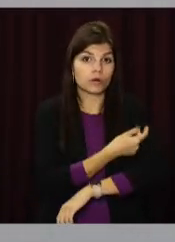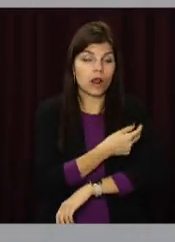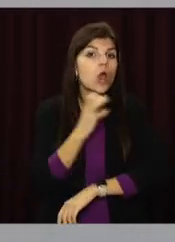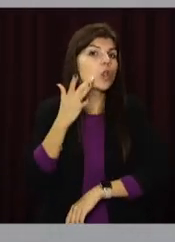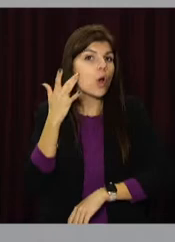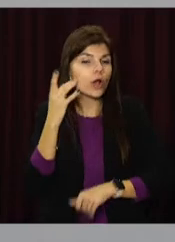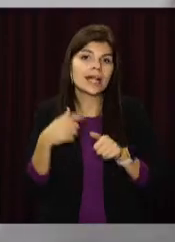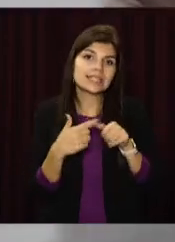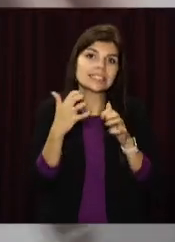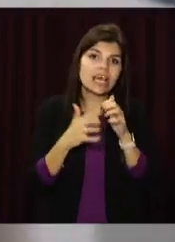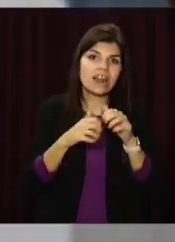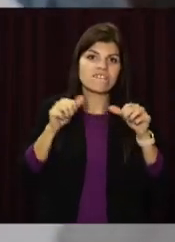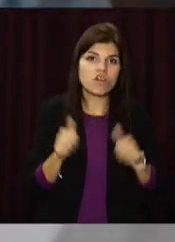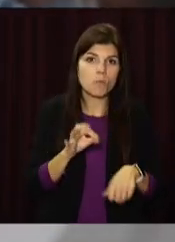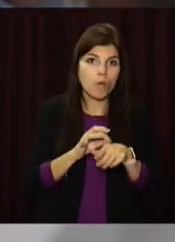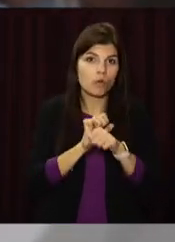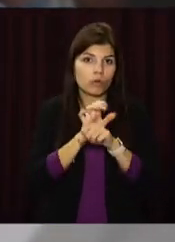легкій або середній формі.